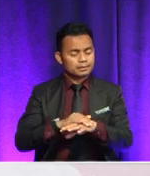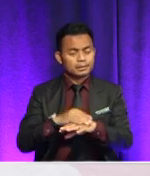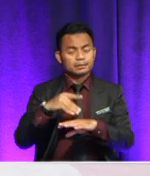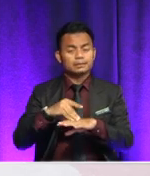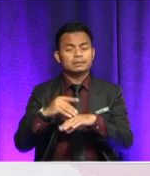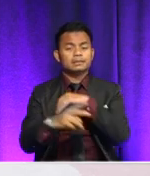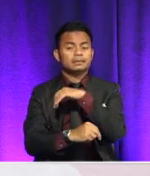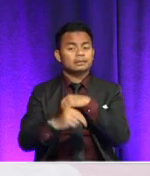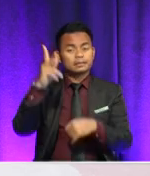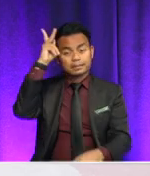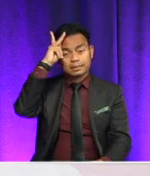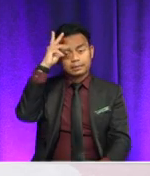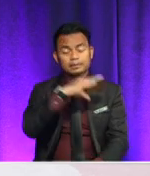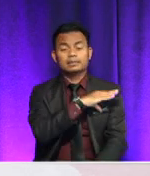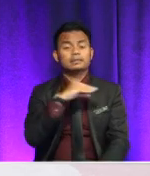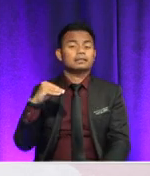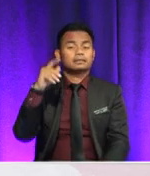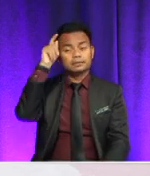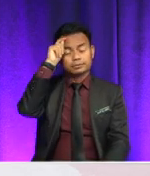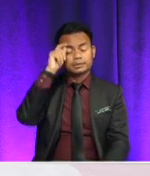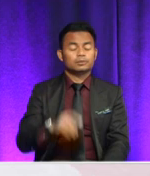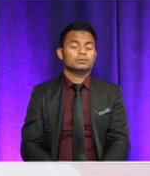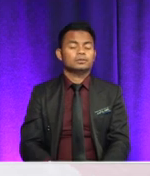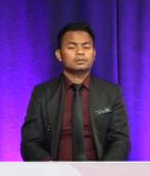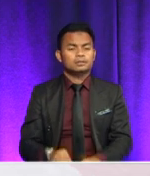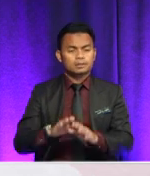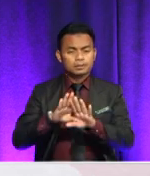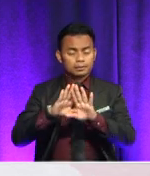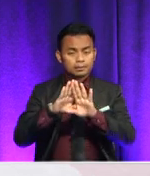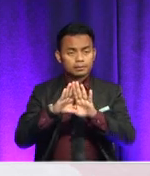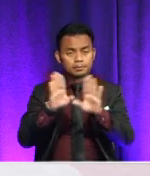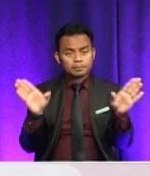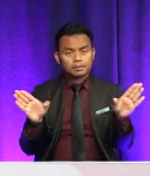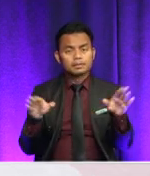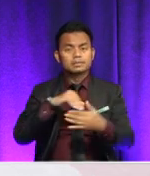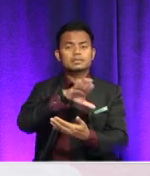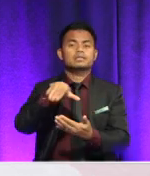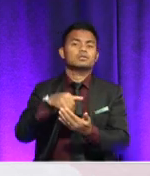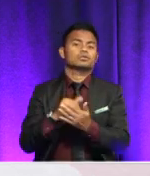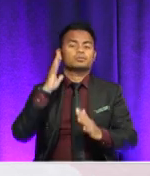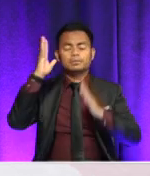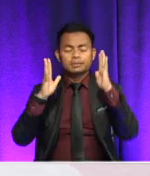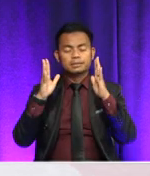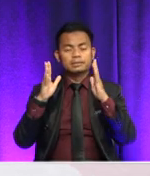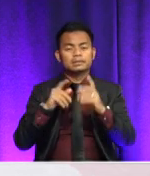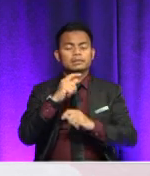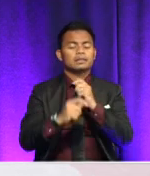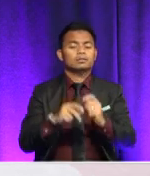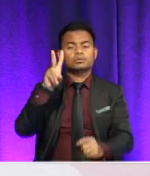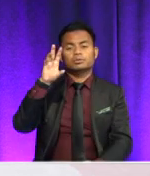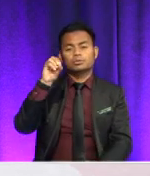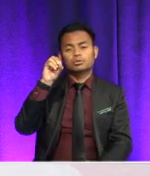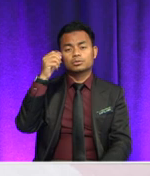serengganu tanaman genap dikembangkan ke seluruh Malaysia pada tahun 2010 Oki